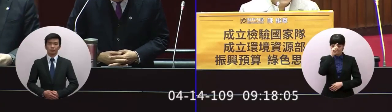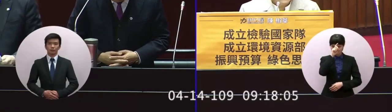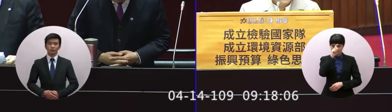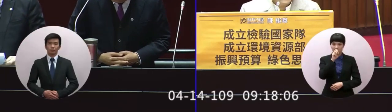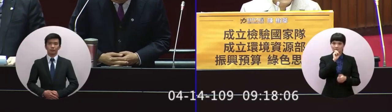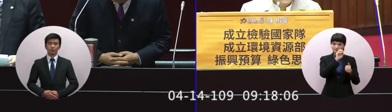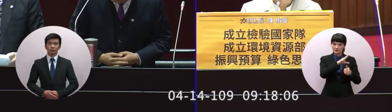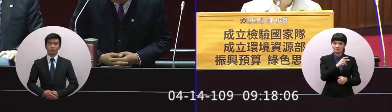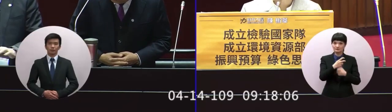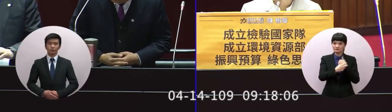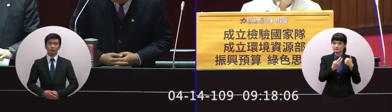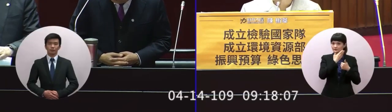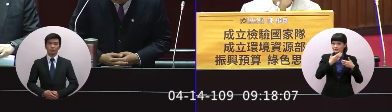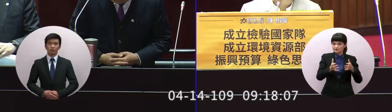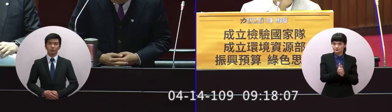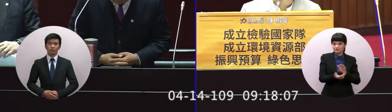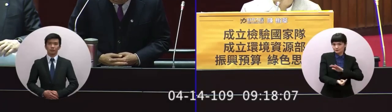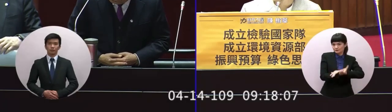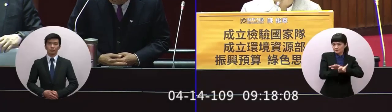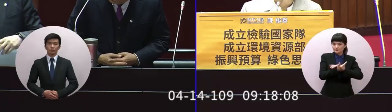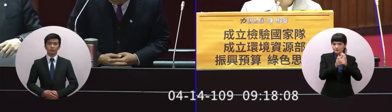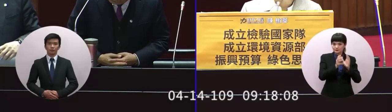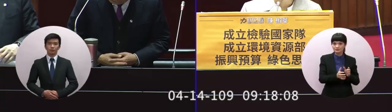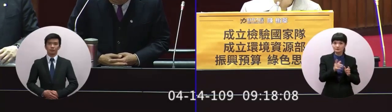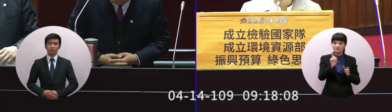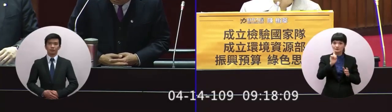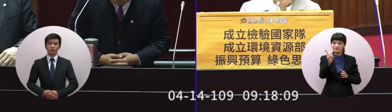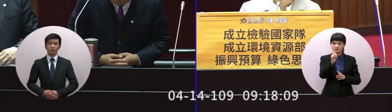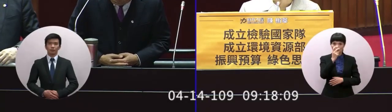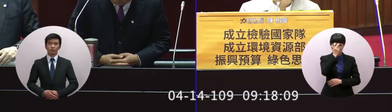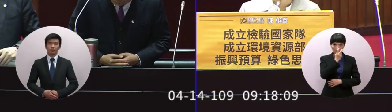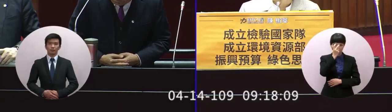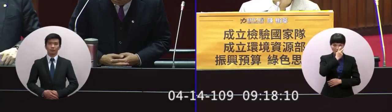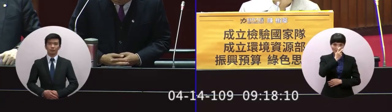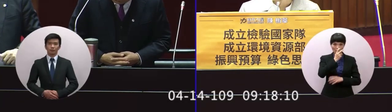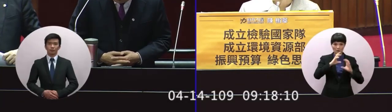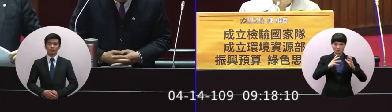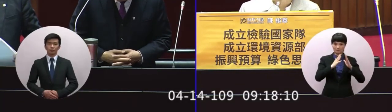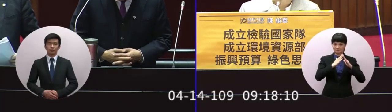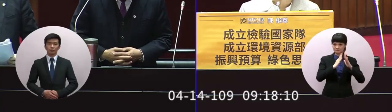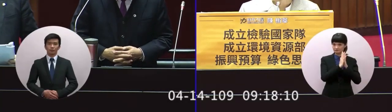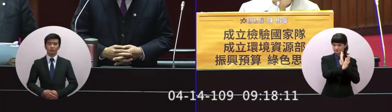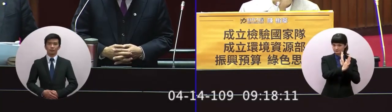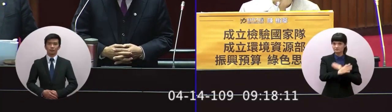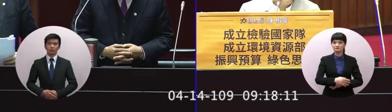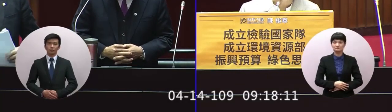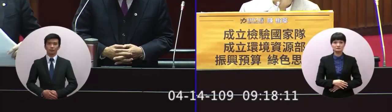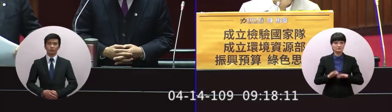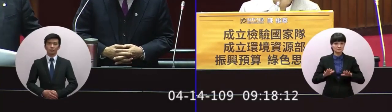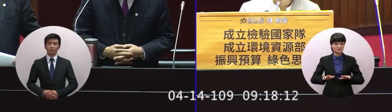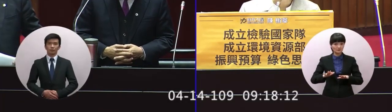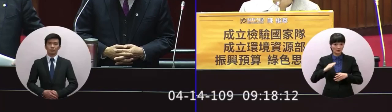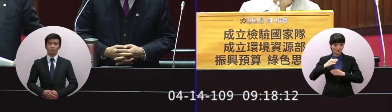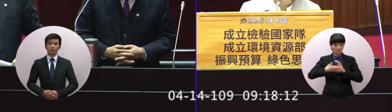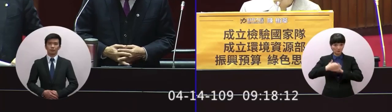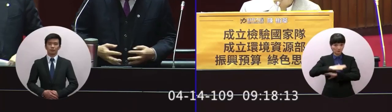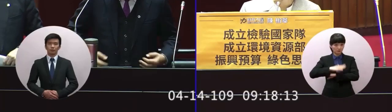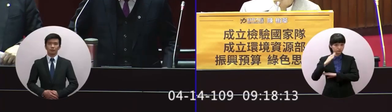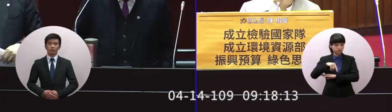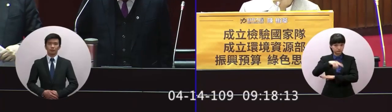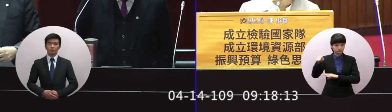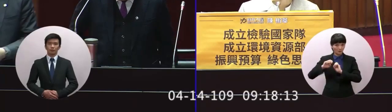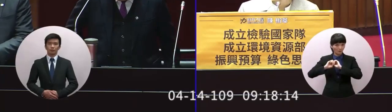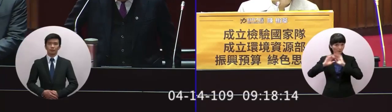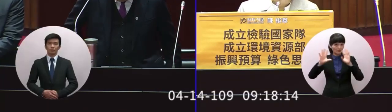能够尽快成立检验国家队。那今天我们也看到媒体报道，就是有快筛，但是我们知道